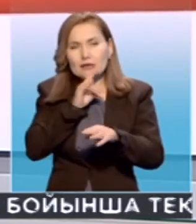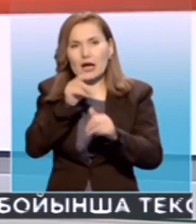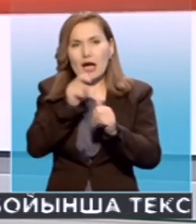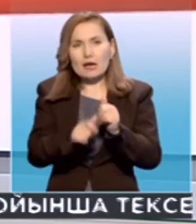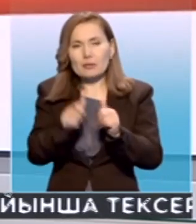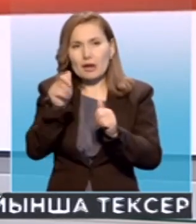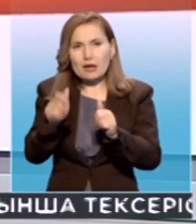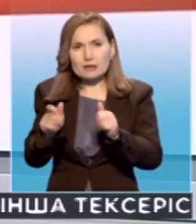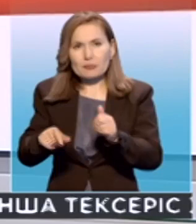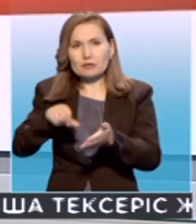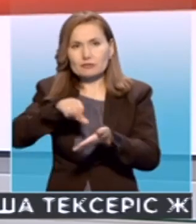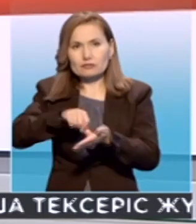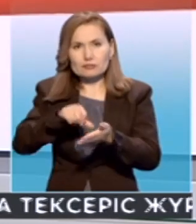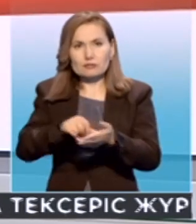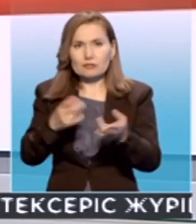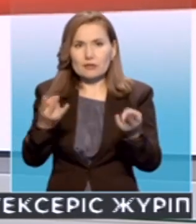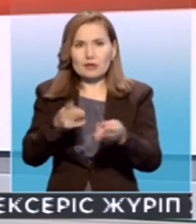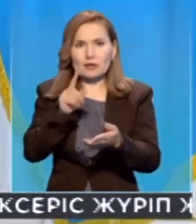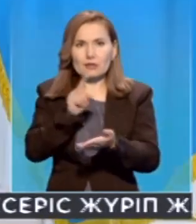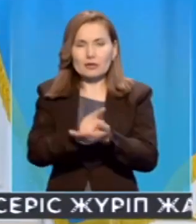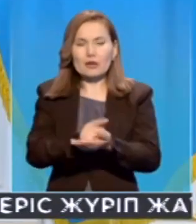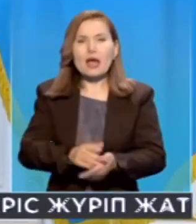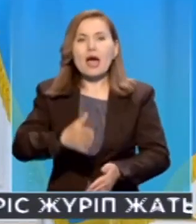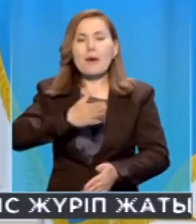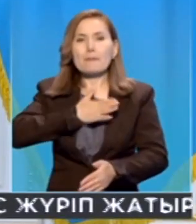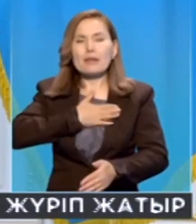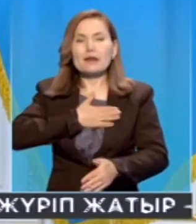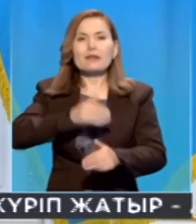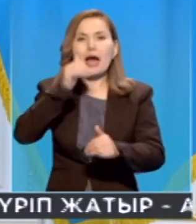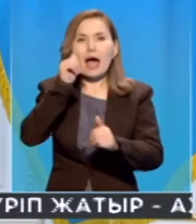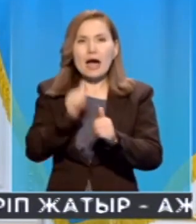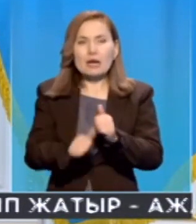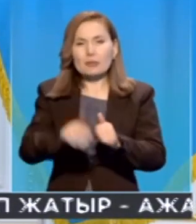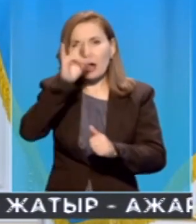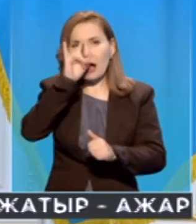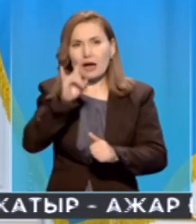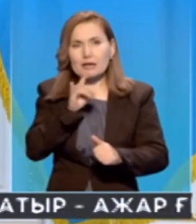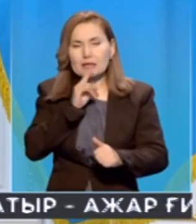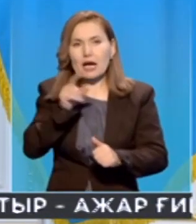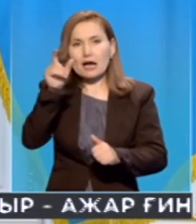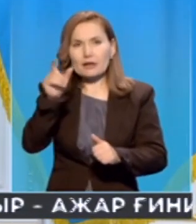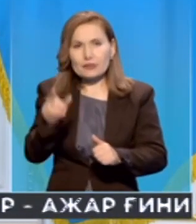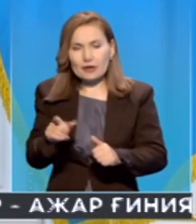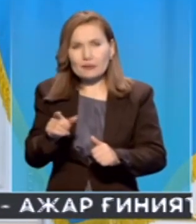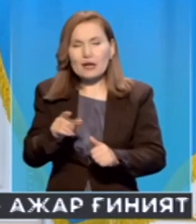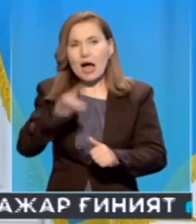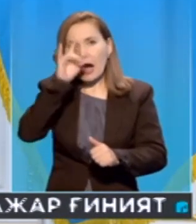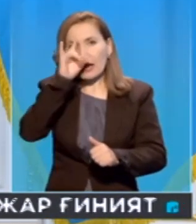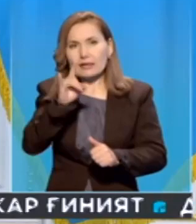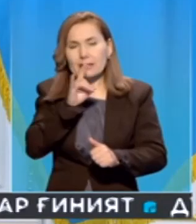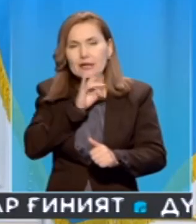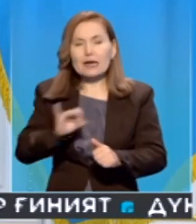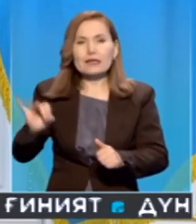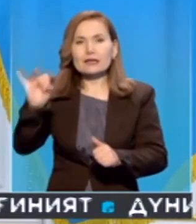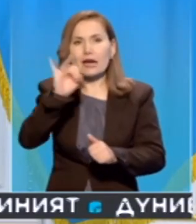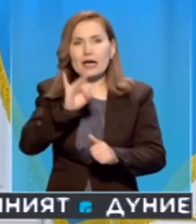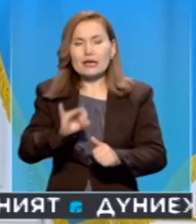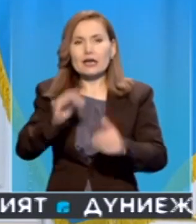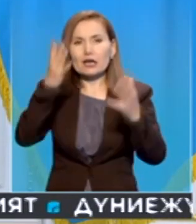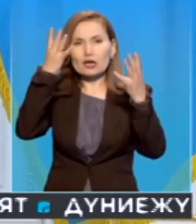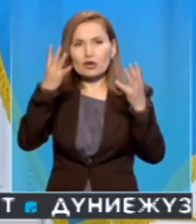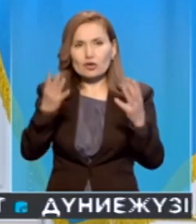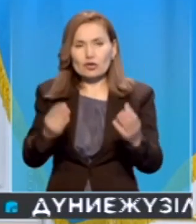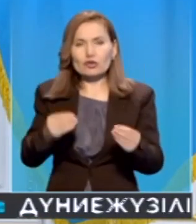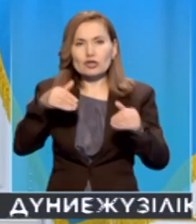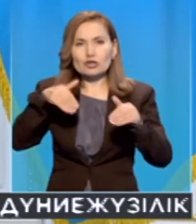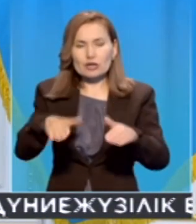қолында деді. Мен әрбір азаматымызды ел тағдырын айқындайтын тарихи таңдау жасауға